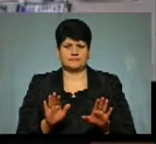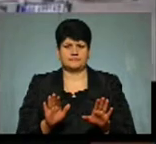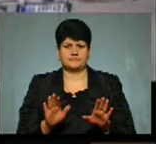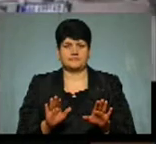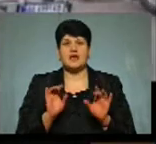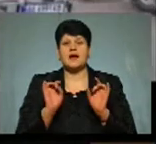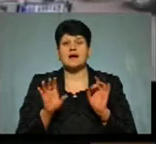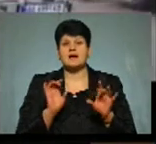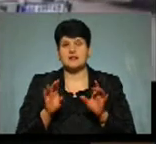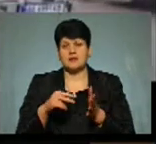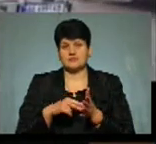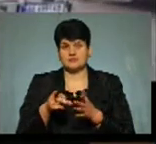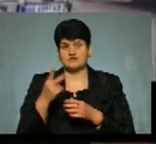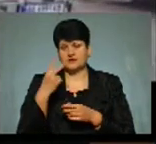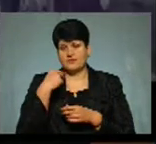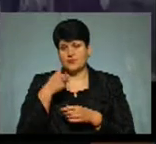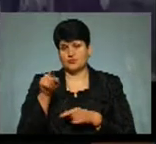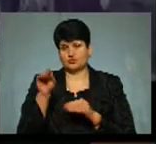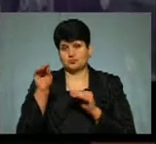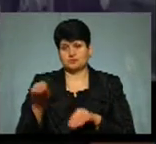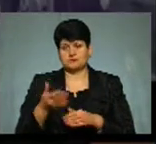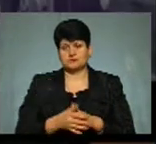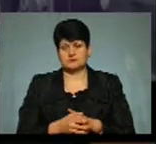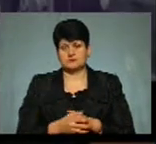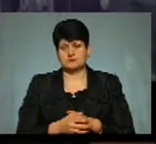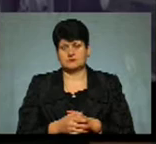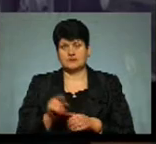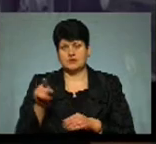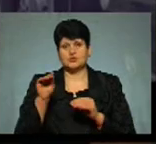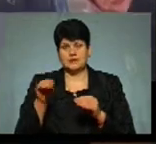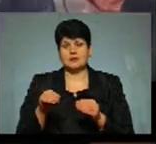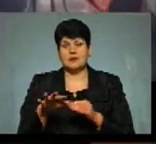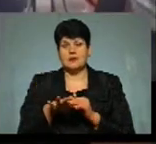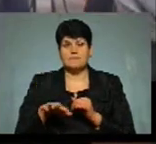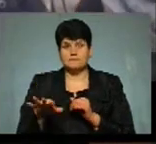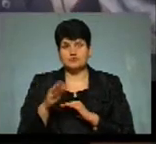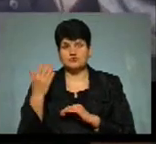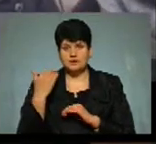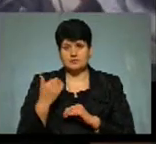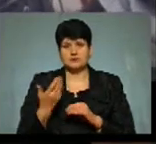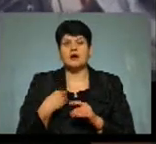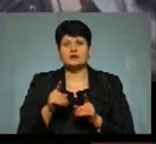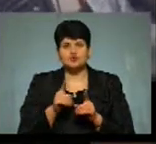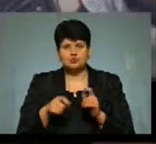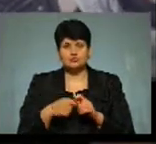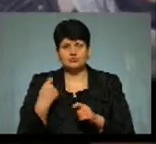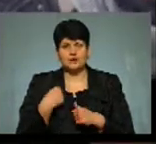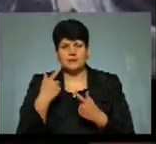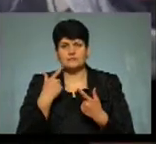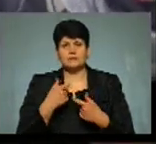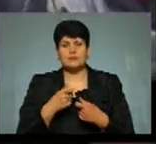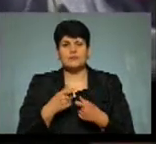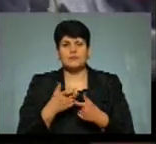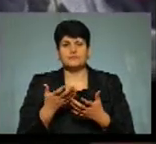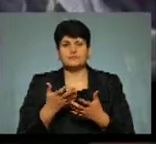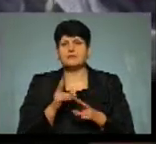реклама стоїть. Вона вже тут 2 роки стоїть. Вона стояла на площаді раніше. Якщо порушую, хай мене попереджують.